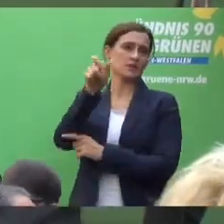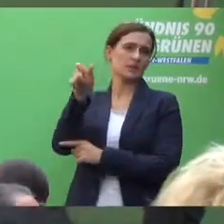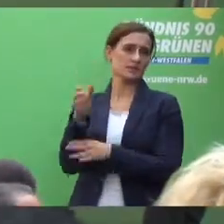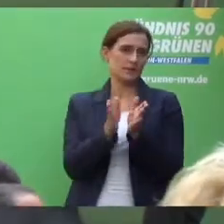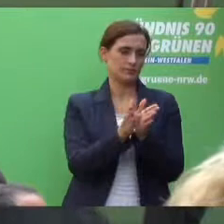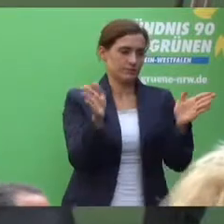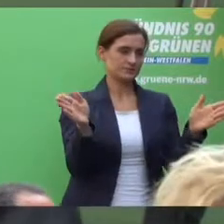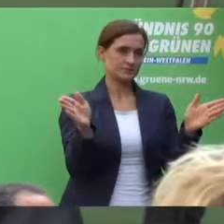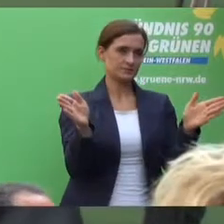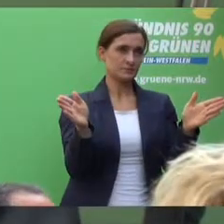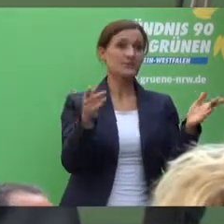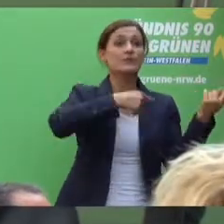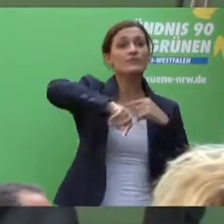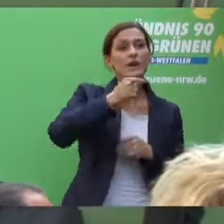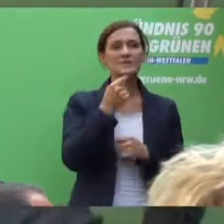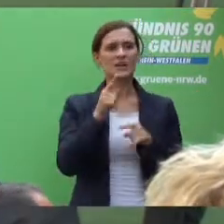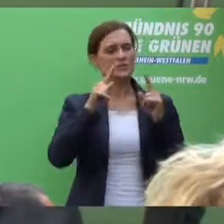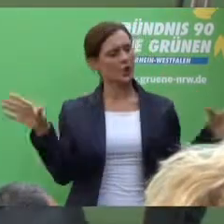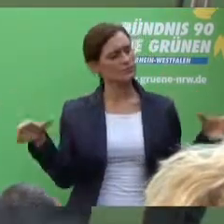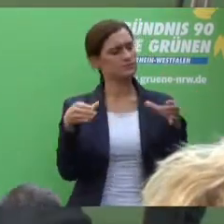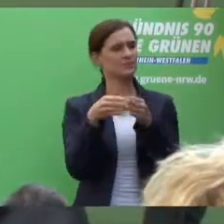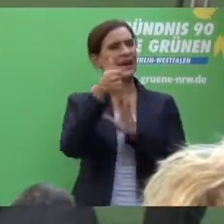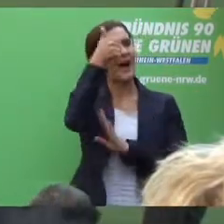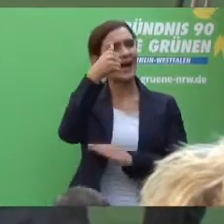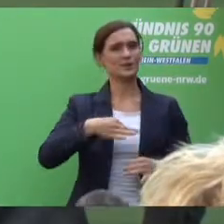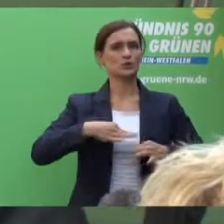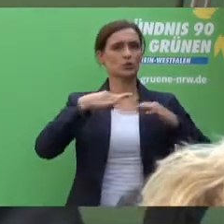ein Gesundheitssystem, wo jemand, der